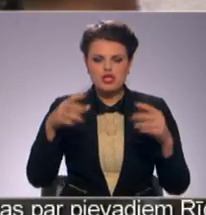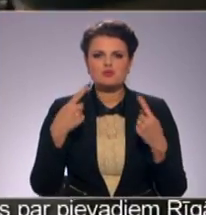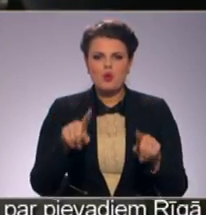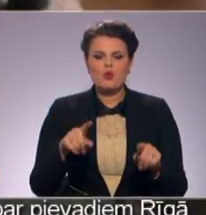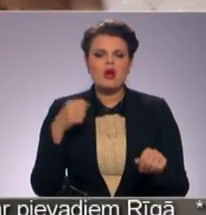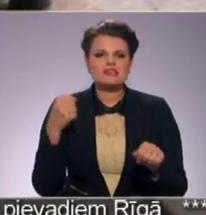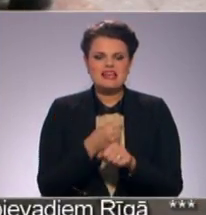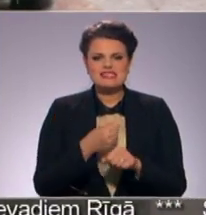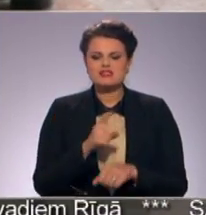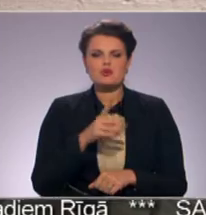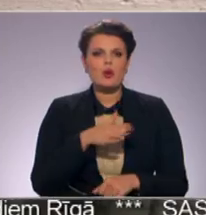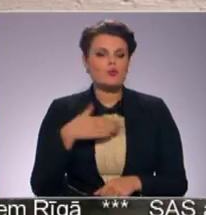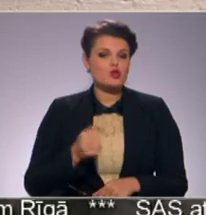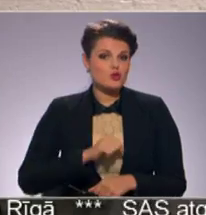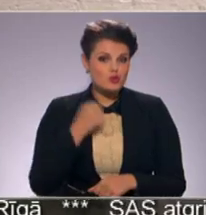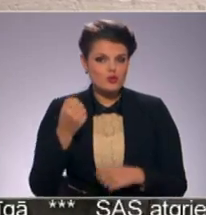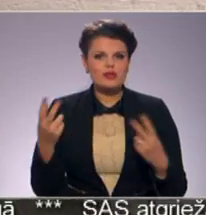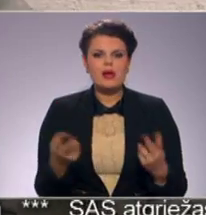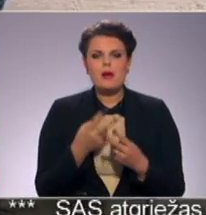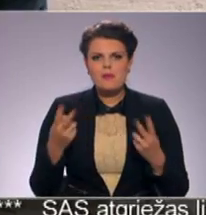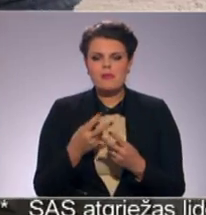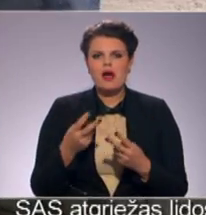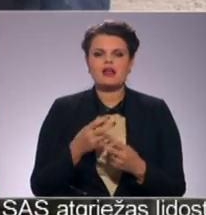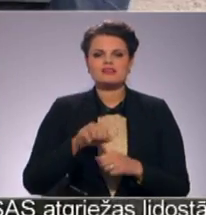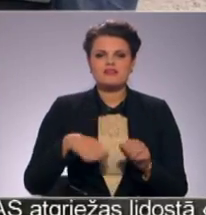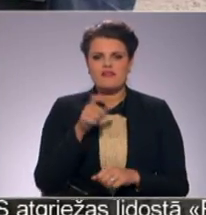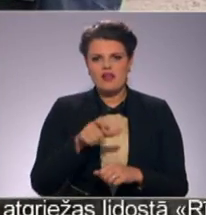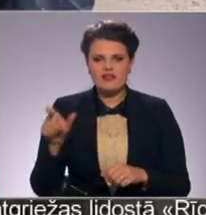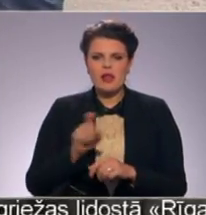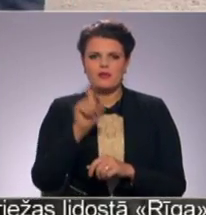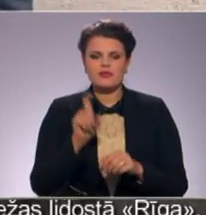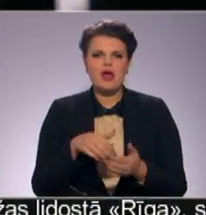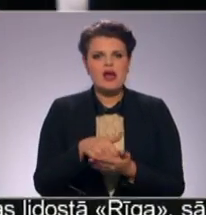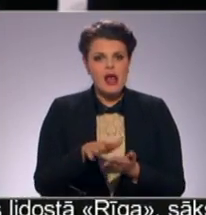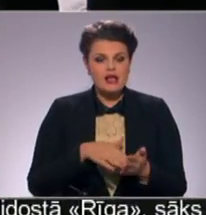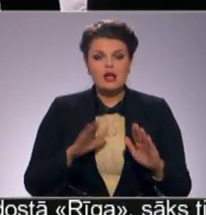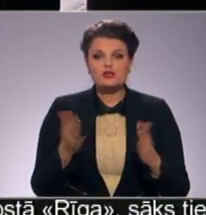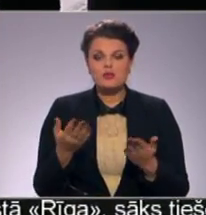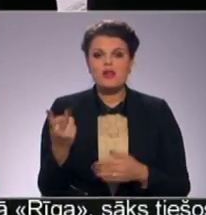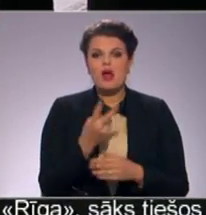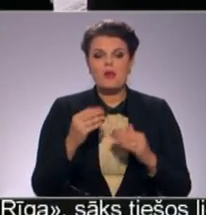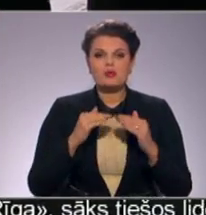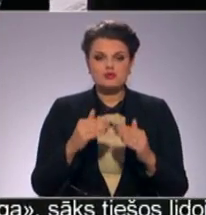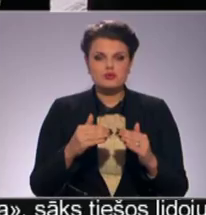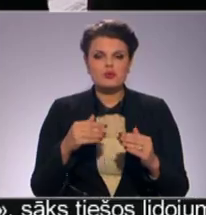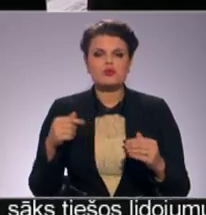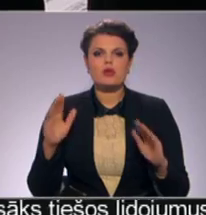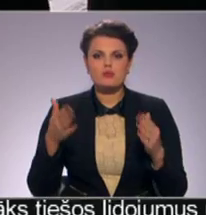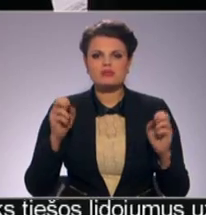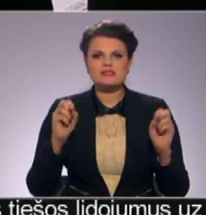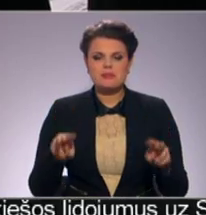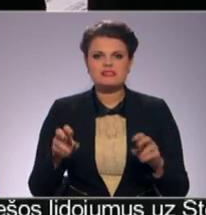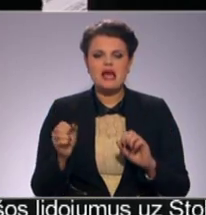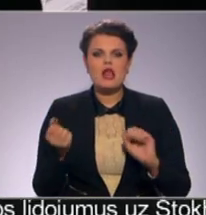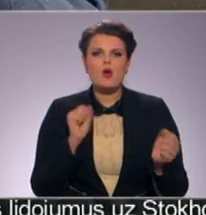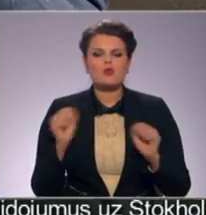ļoti grūti. Parasti savu naidu pret to vandāļi izrāda nopūšot lampas ar krāsu. Savukārt abos tuneļa galos būs sensori jeb